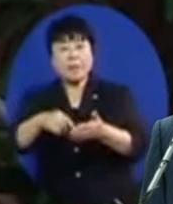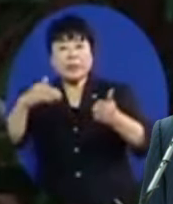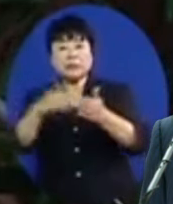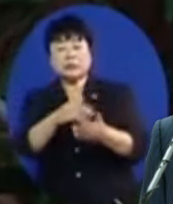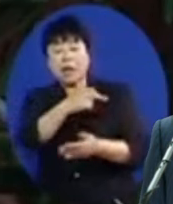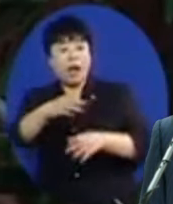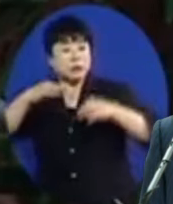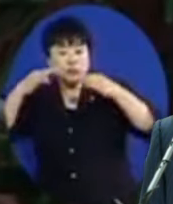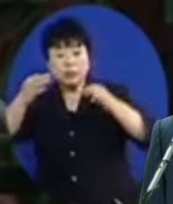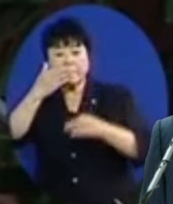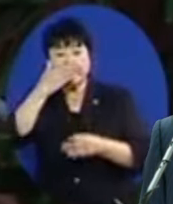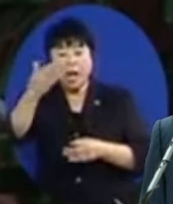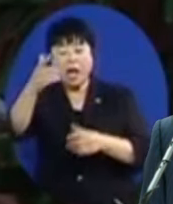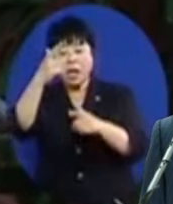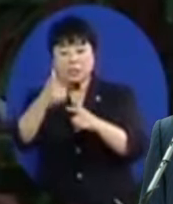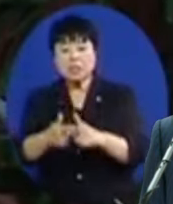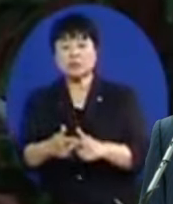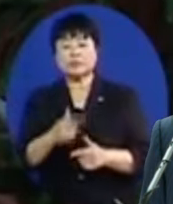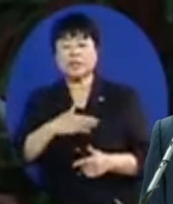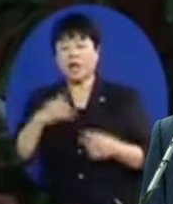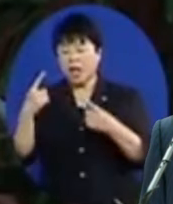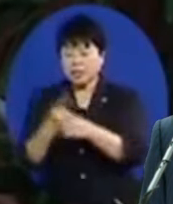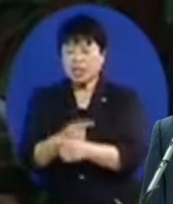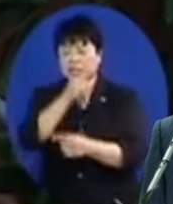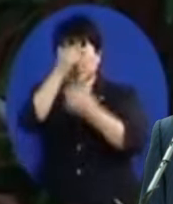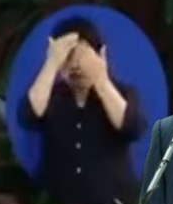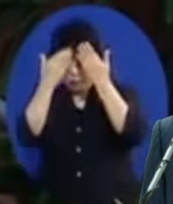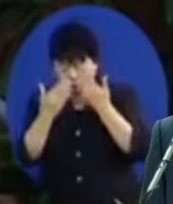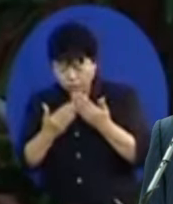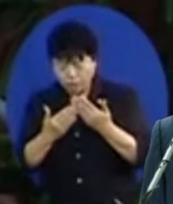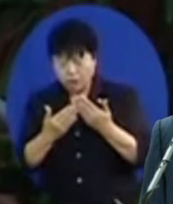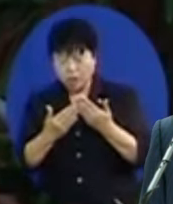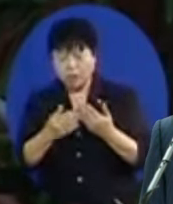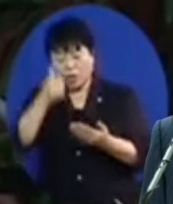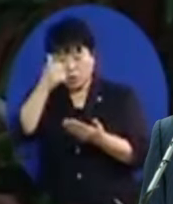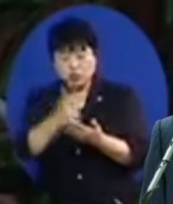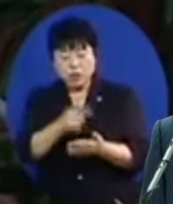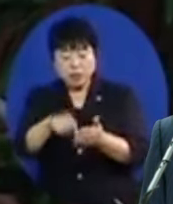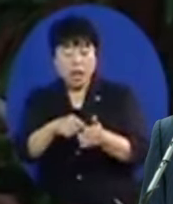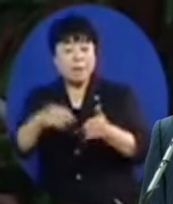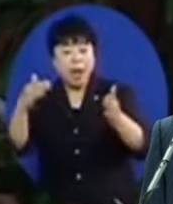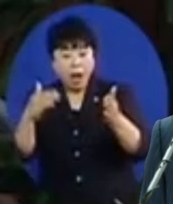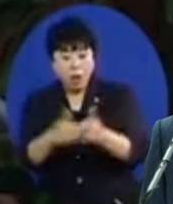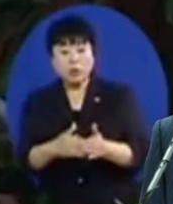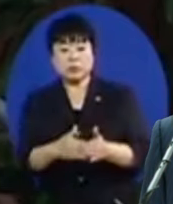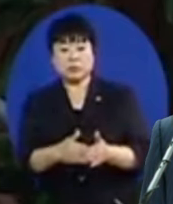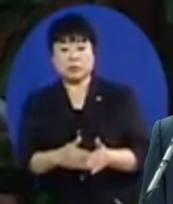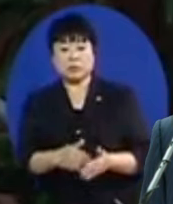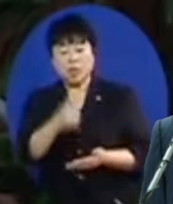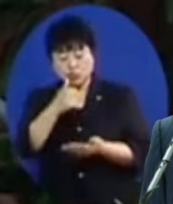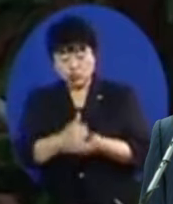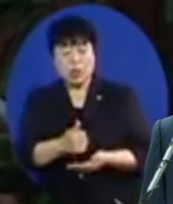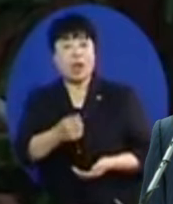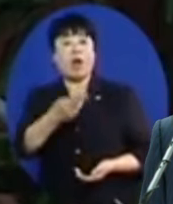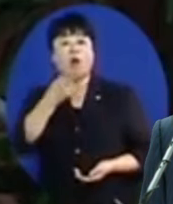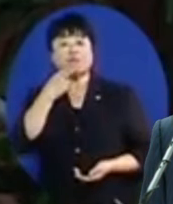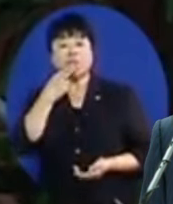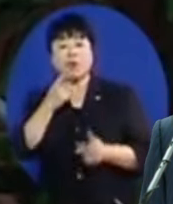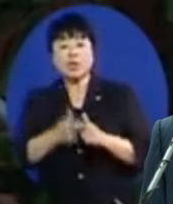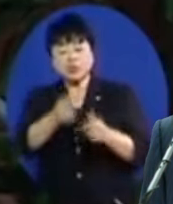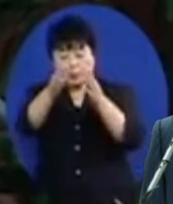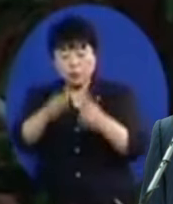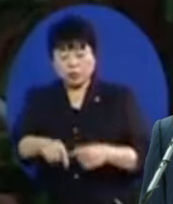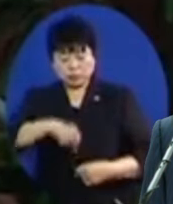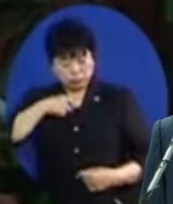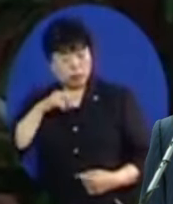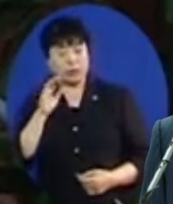할 수 있는 것입니다. 예수님이 날 대신 감옥에 들어가서 죄를 다 갚고 나왔으니 나는 죄인 아니다. 난 예수 그리스도로 말미암아